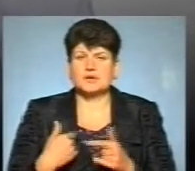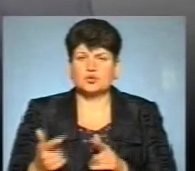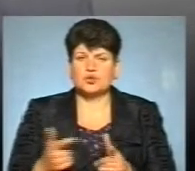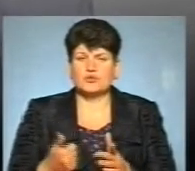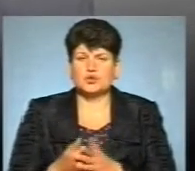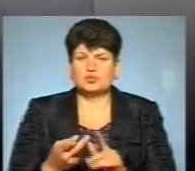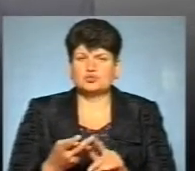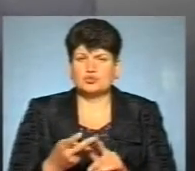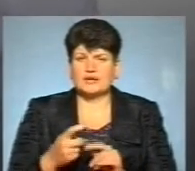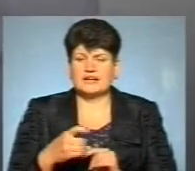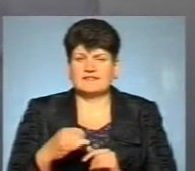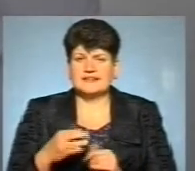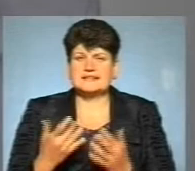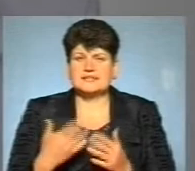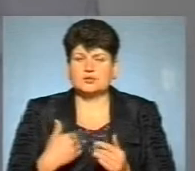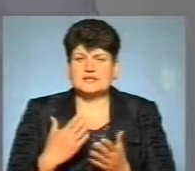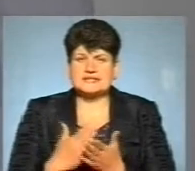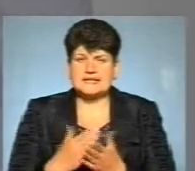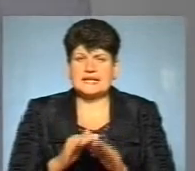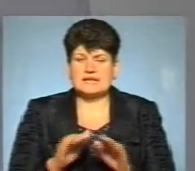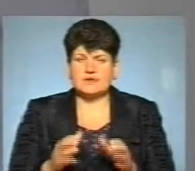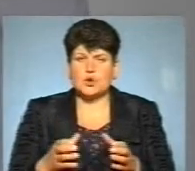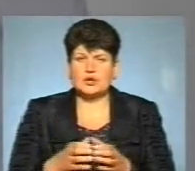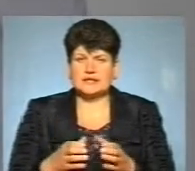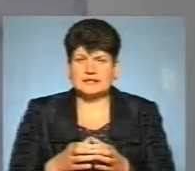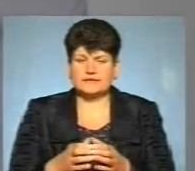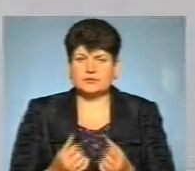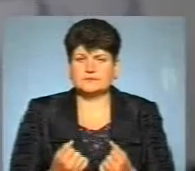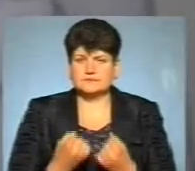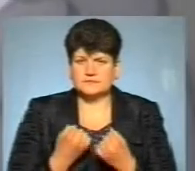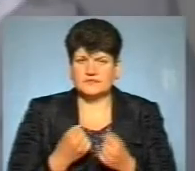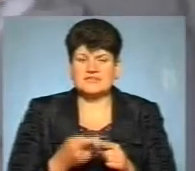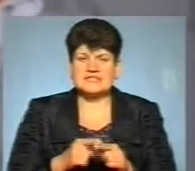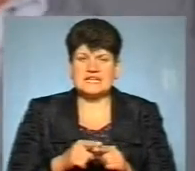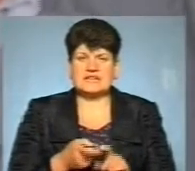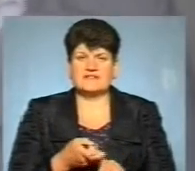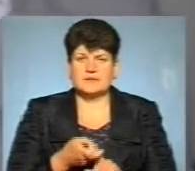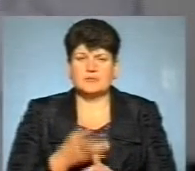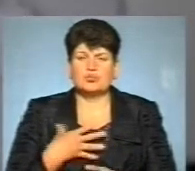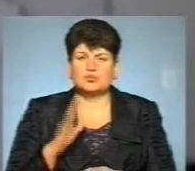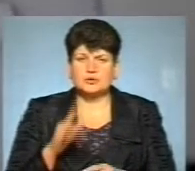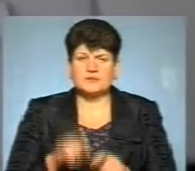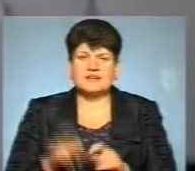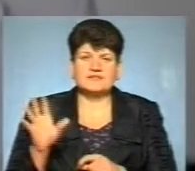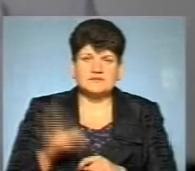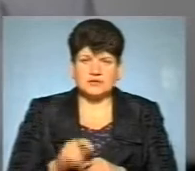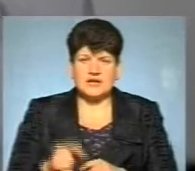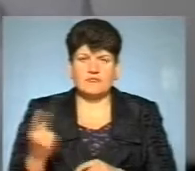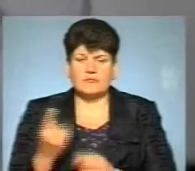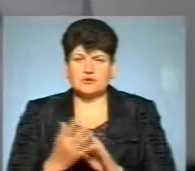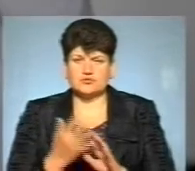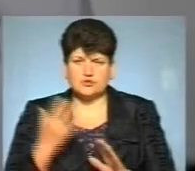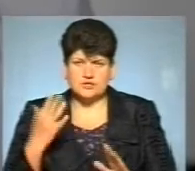хвилі, наскільки в нас є рівень колективного імунітету і наскільки ми захищені від даної інфекції. Ми будемо тестувати всі верстви населення, але в першу чергу,